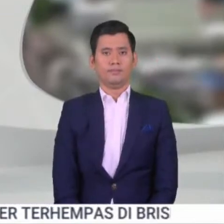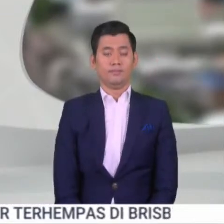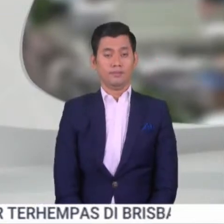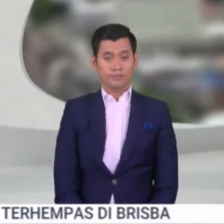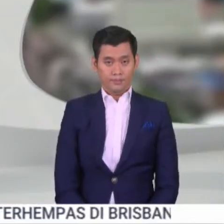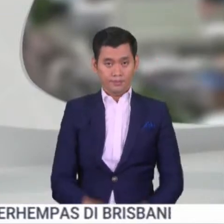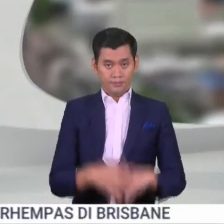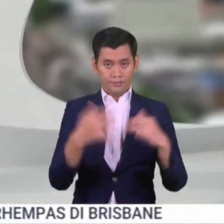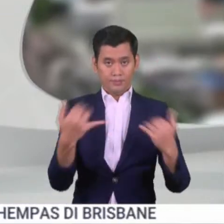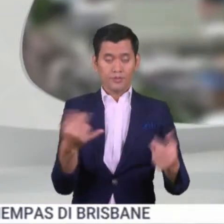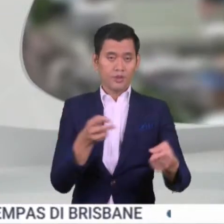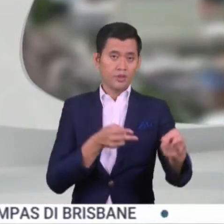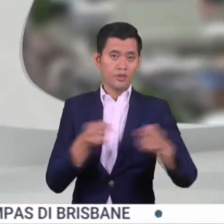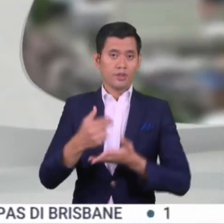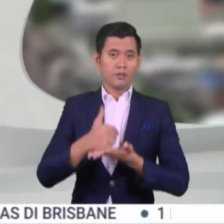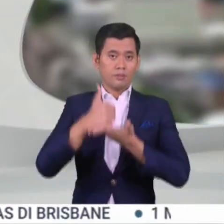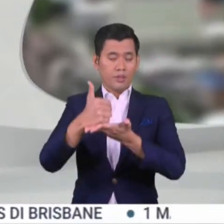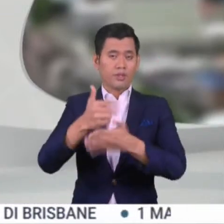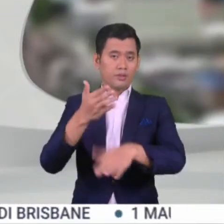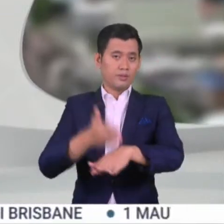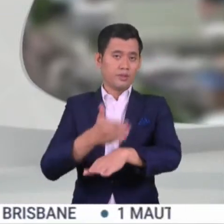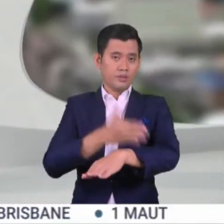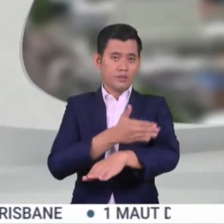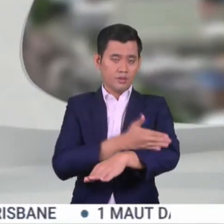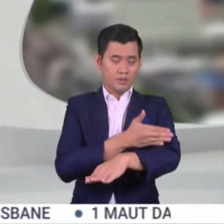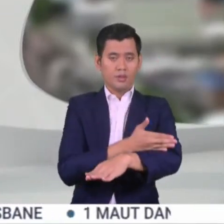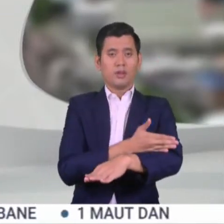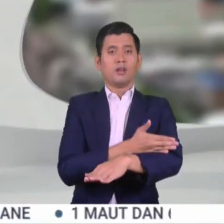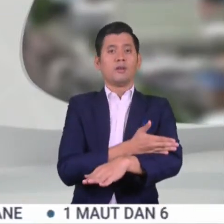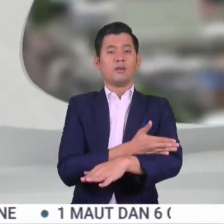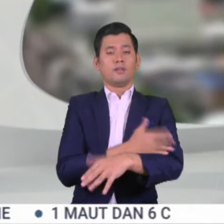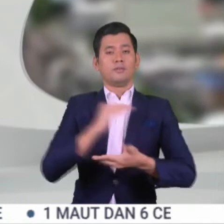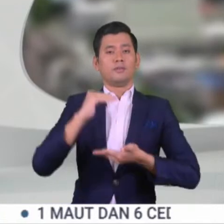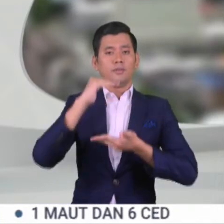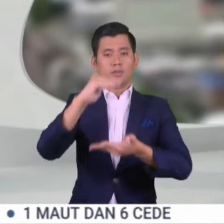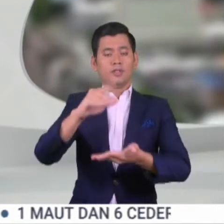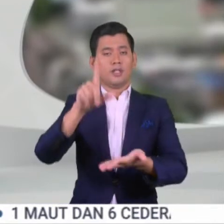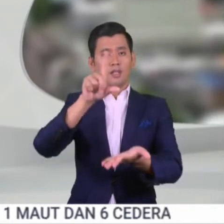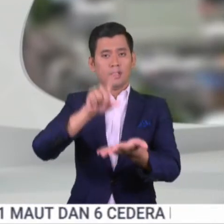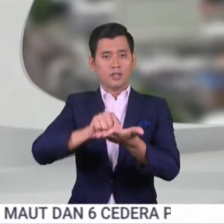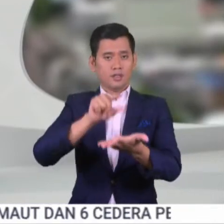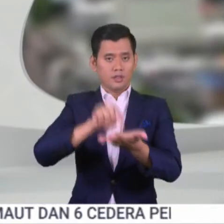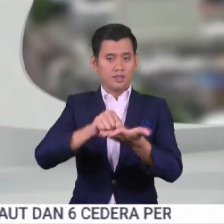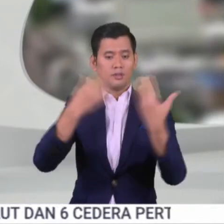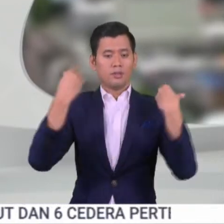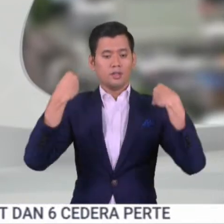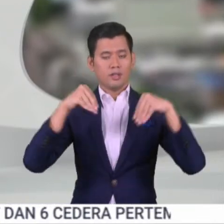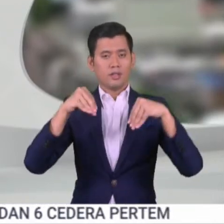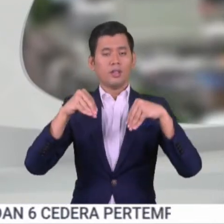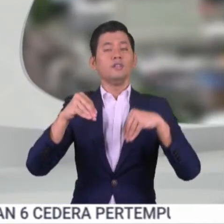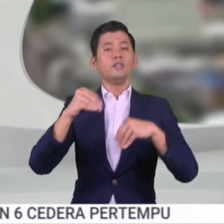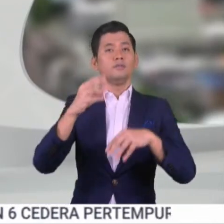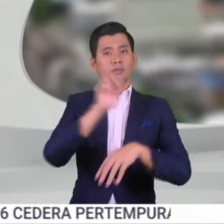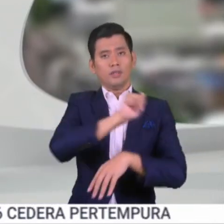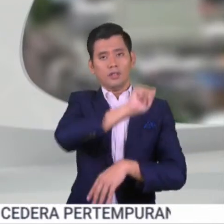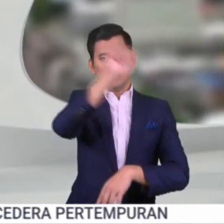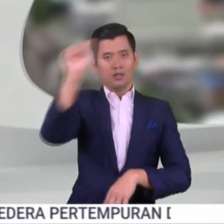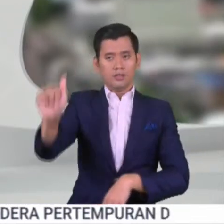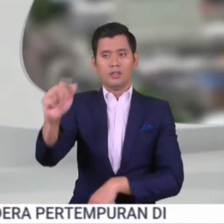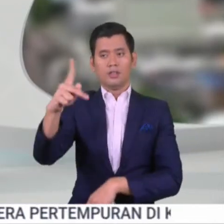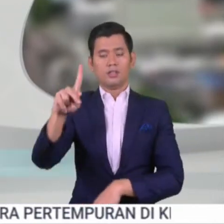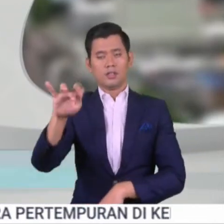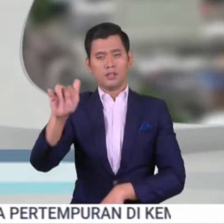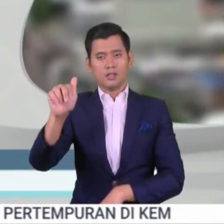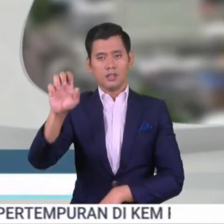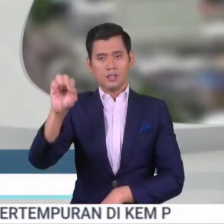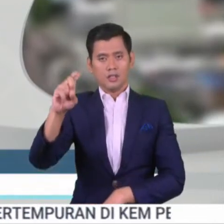Ini pula usaha bagi membantu meningkatkan bekalan ayam di pasaran. Angkatan Koperasi Kebangsaan Malaysia Angkasa memperkenalkan